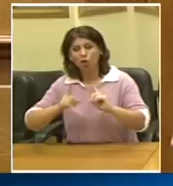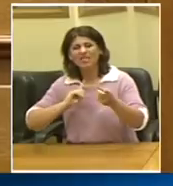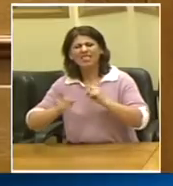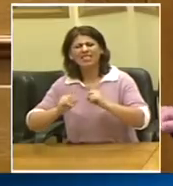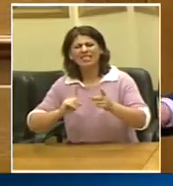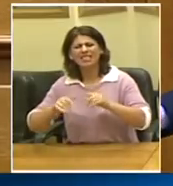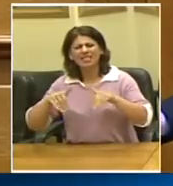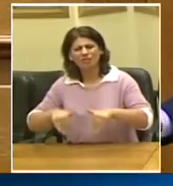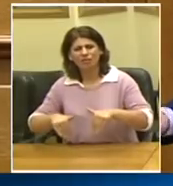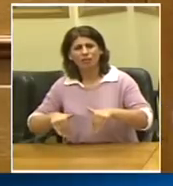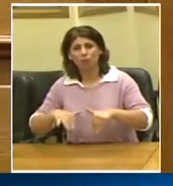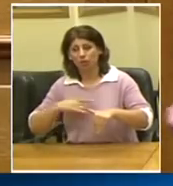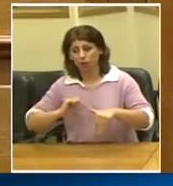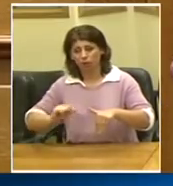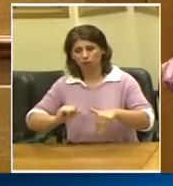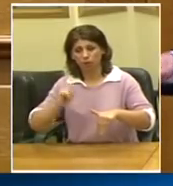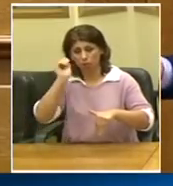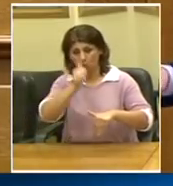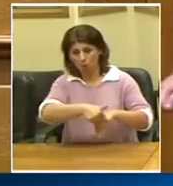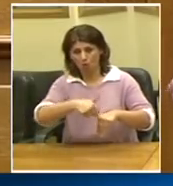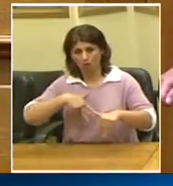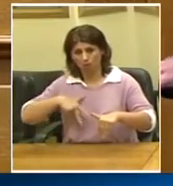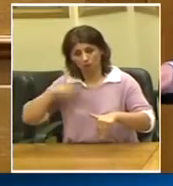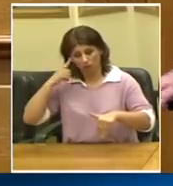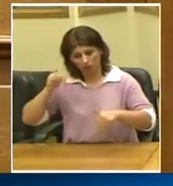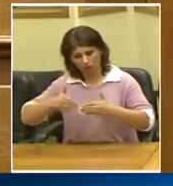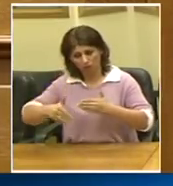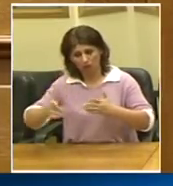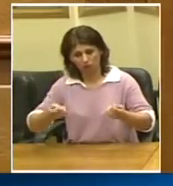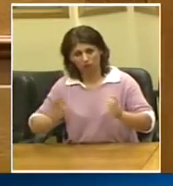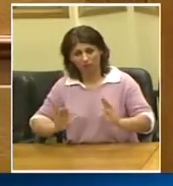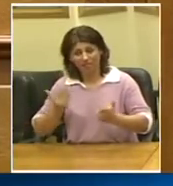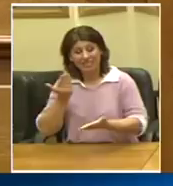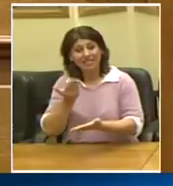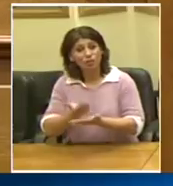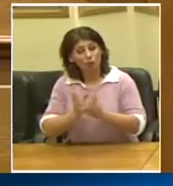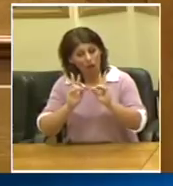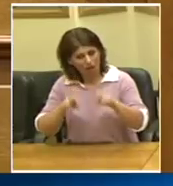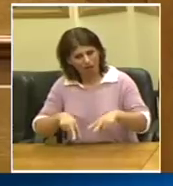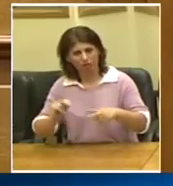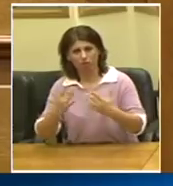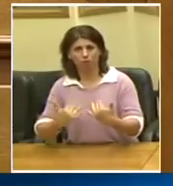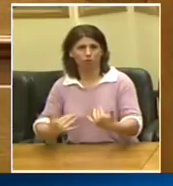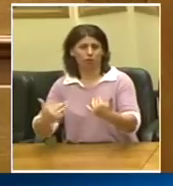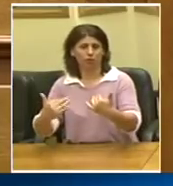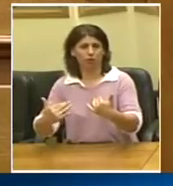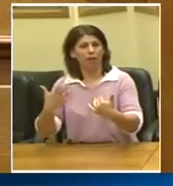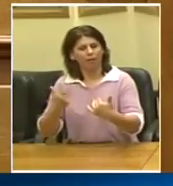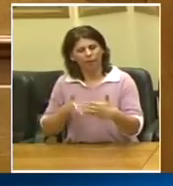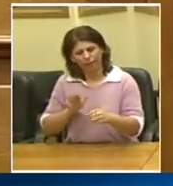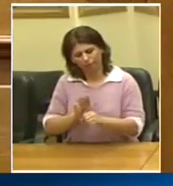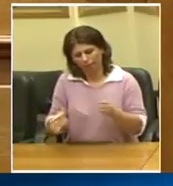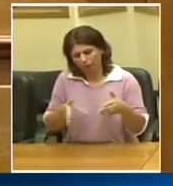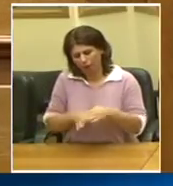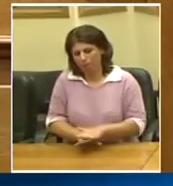υπουργοί να πάνε να τις υπογράψουν μόνοι τους, γιατί δεν ξέρουν τι θα επακολουθούσε μετά, ζητούσαν την έγκριση της Βουλής για να είναι καλυμμένοι και